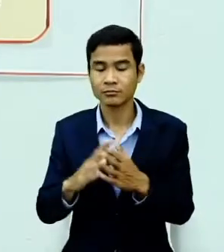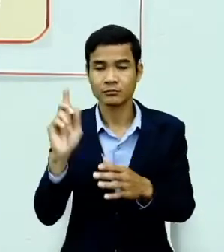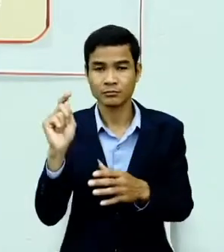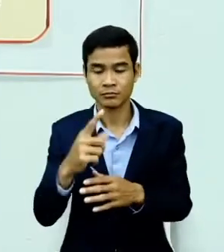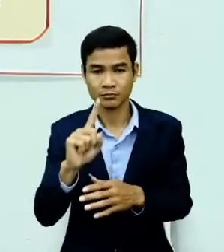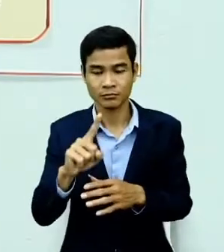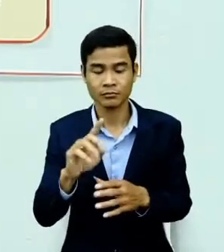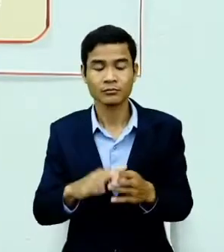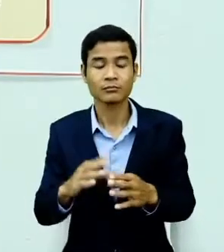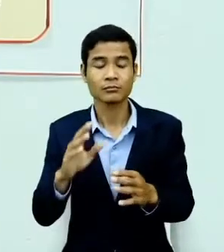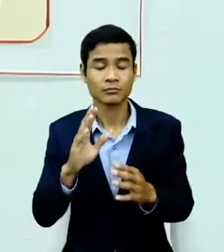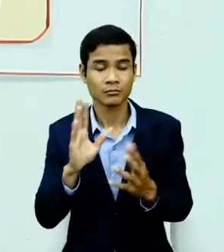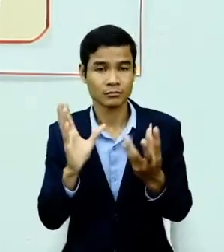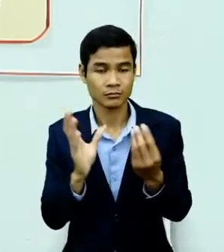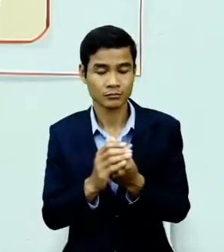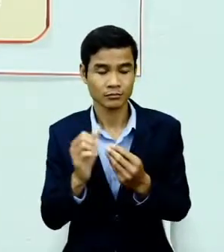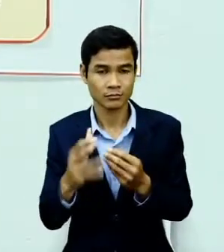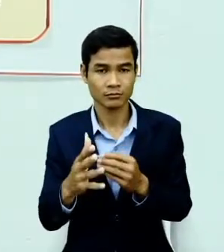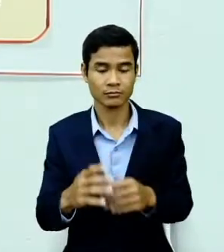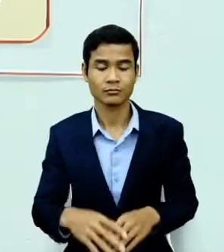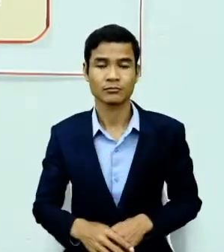ទៀតចាចាប់ផ្ដើមគូសទាំងអស់គ្នា